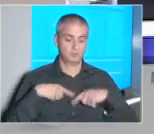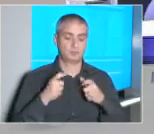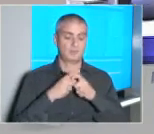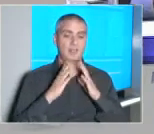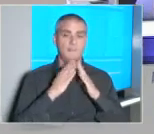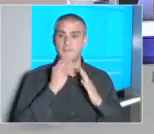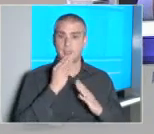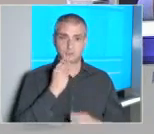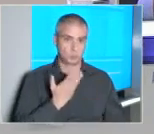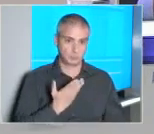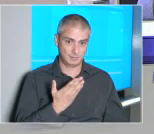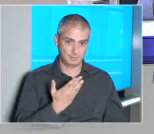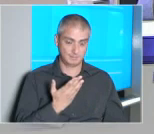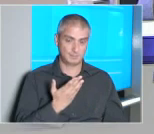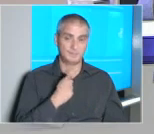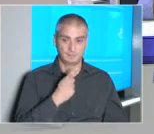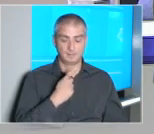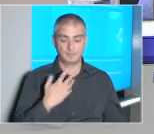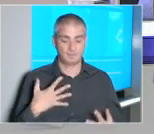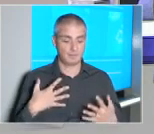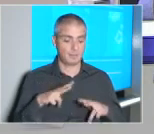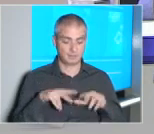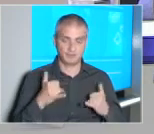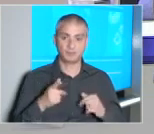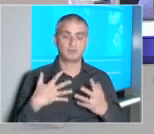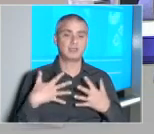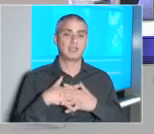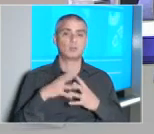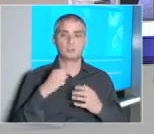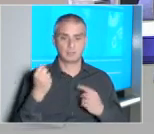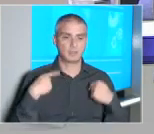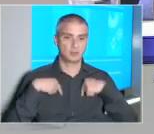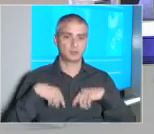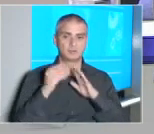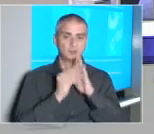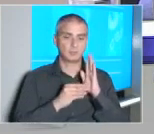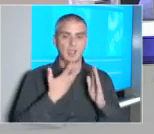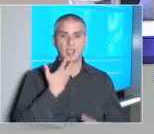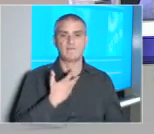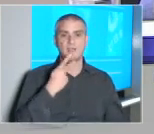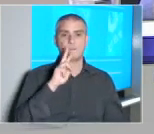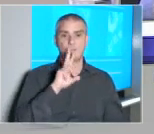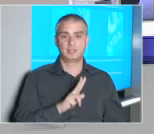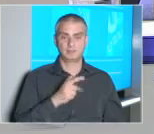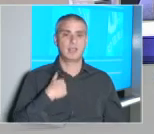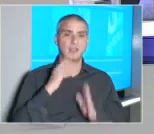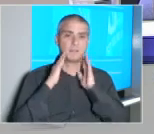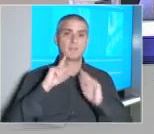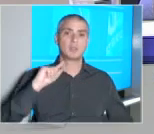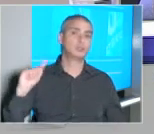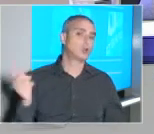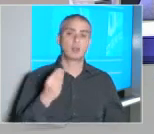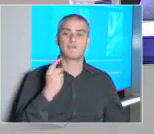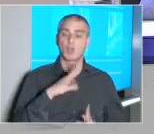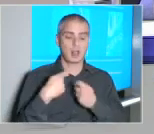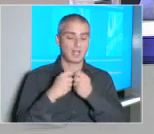מפלגת הבית היהודי, ובקונסטלציה הזו איחוד מפלגות הימין, יושב ראש הרשימה, הרב רפי פרץ. אני מאמינה שכל דבר,